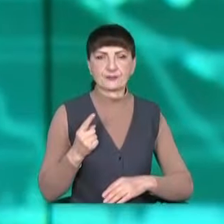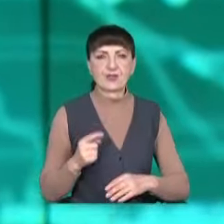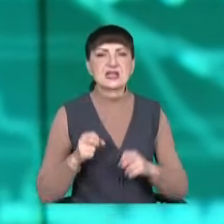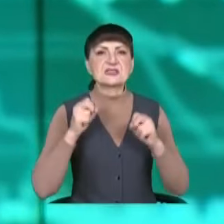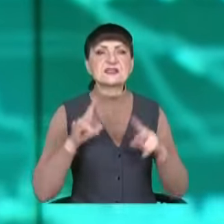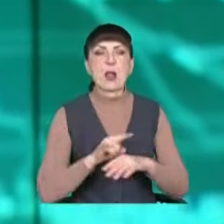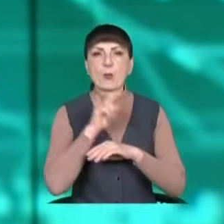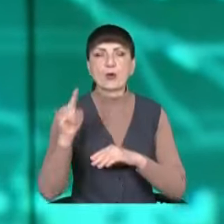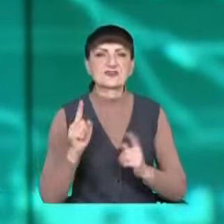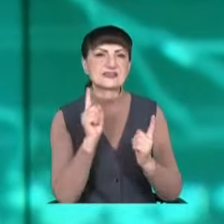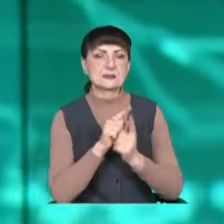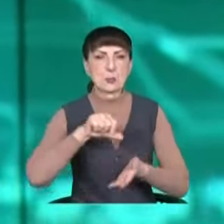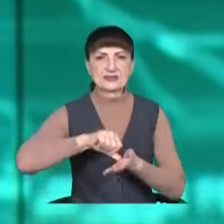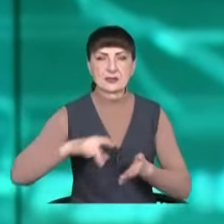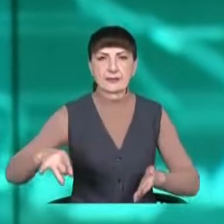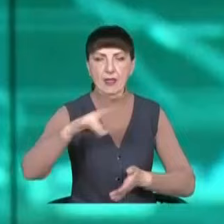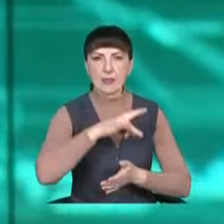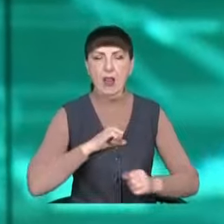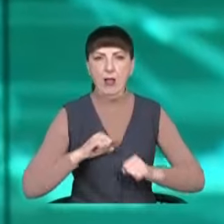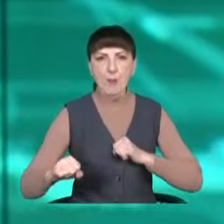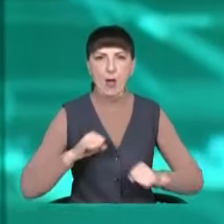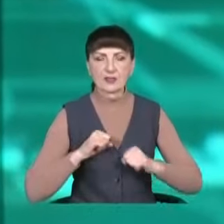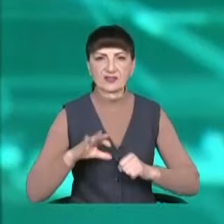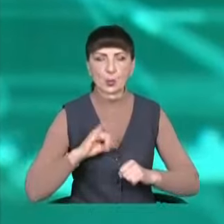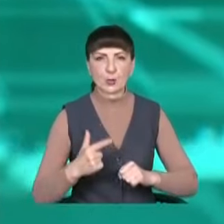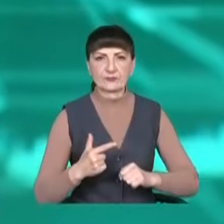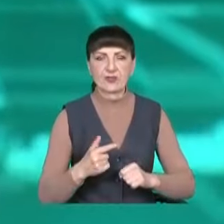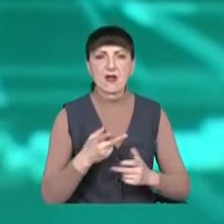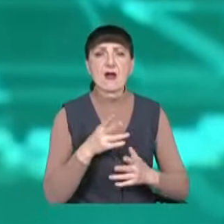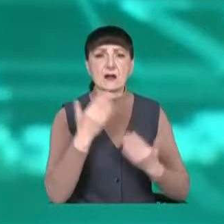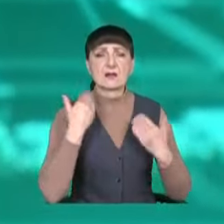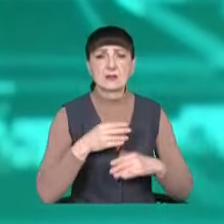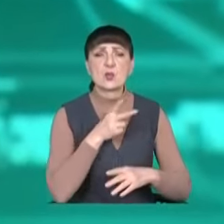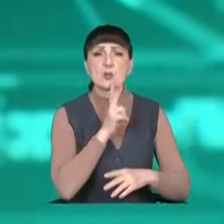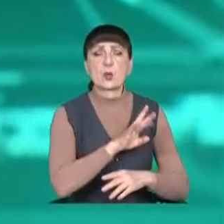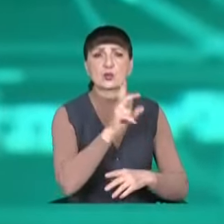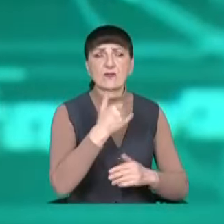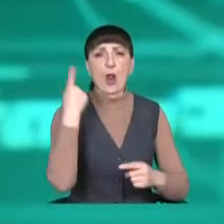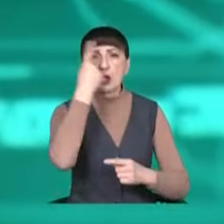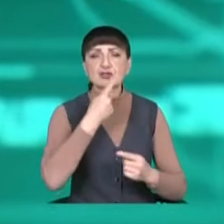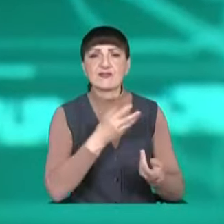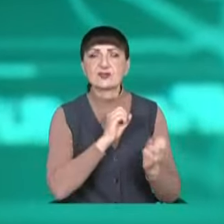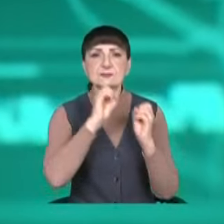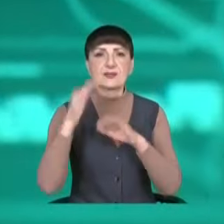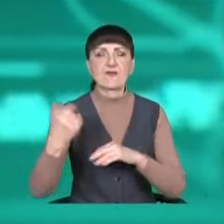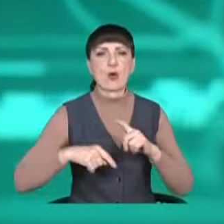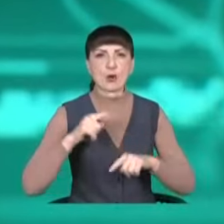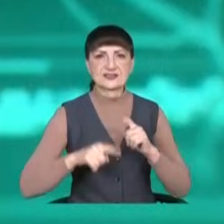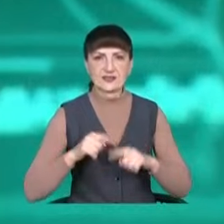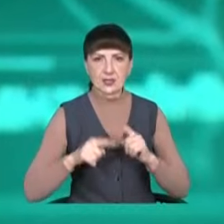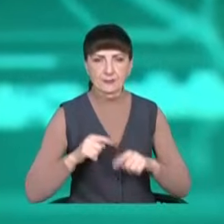Спецборт встретили представители регионального командования «Юг». Останки бойца и некоторые личные вещи передали его